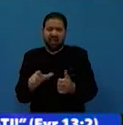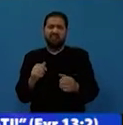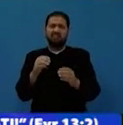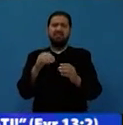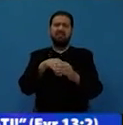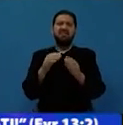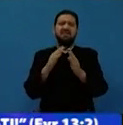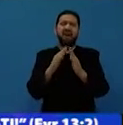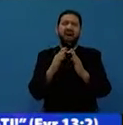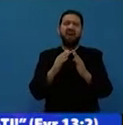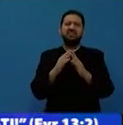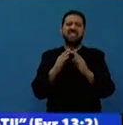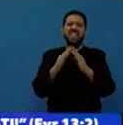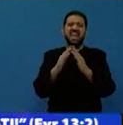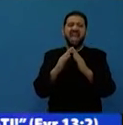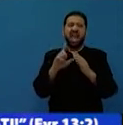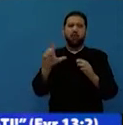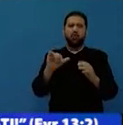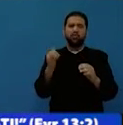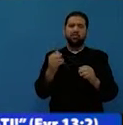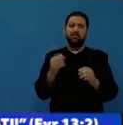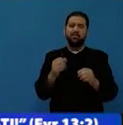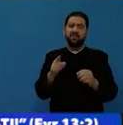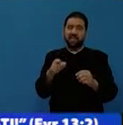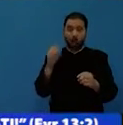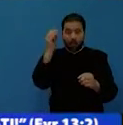dar obișnuia să le spele picioarele.